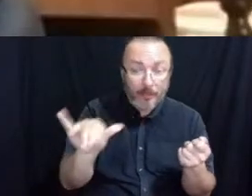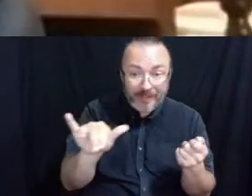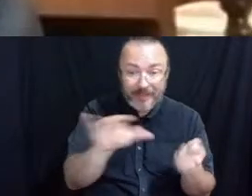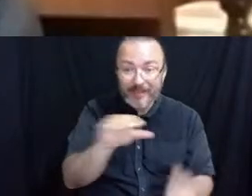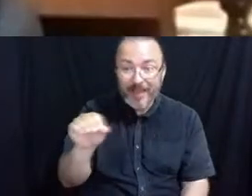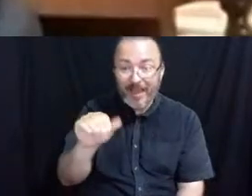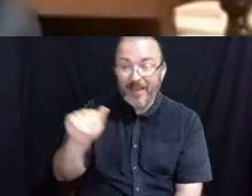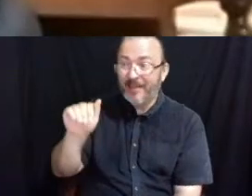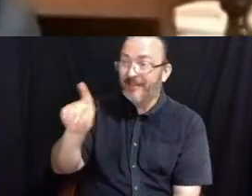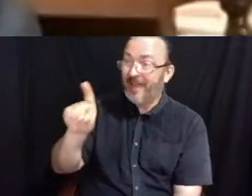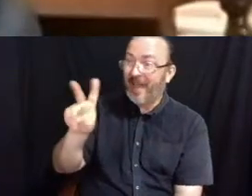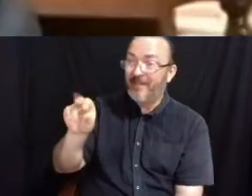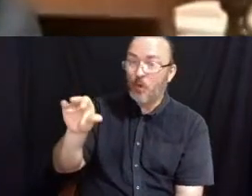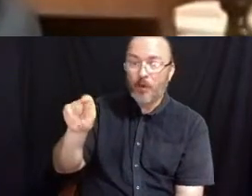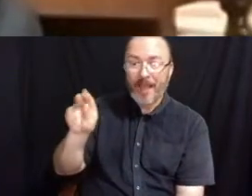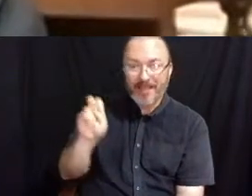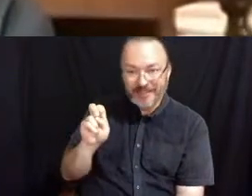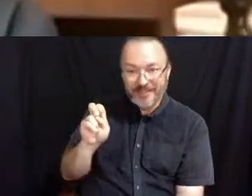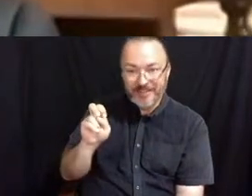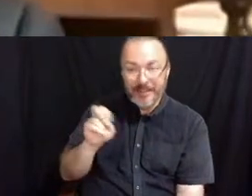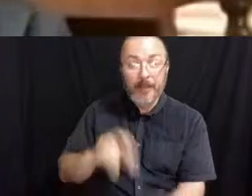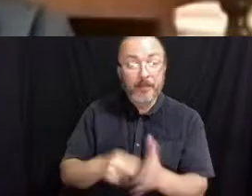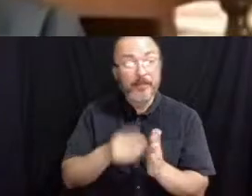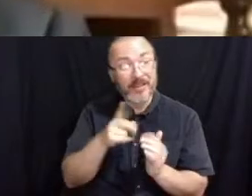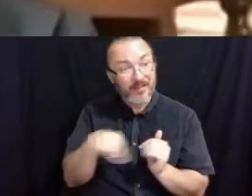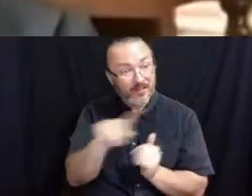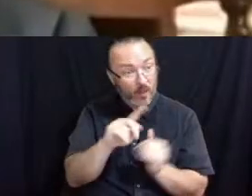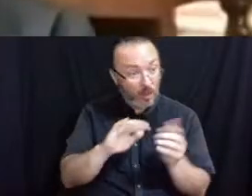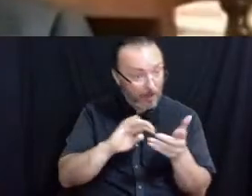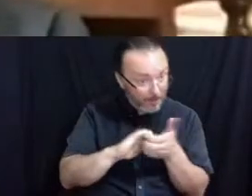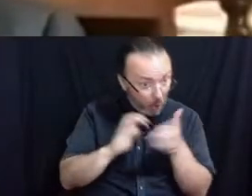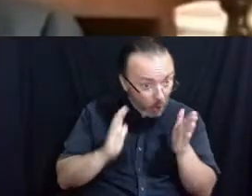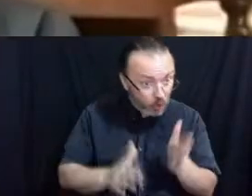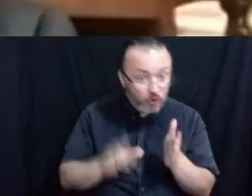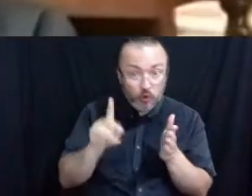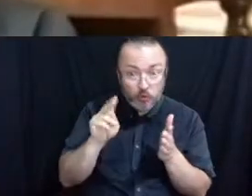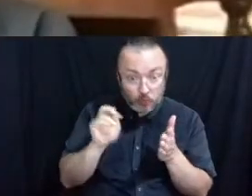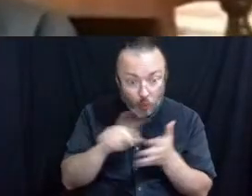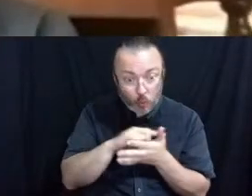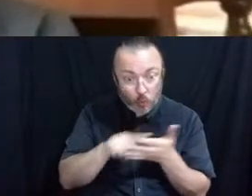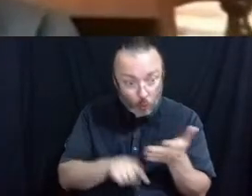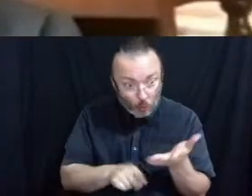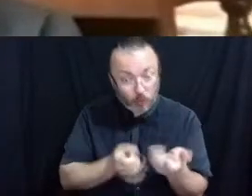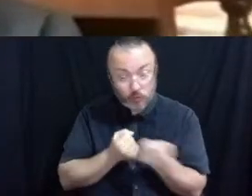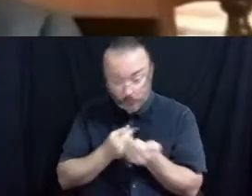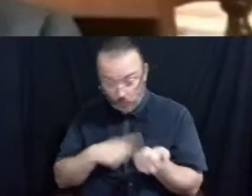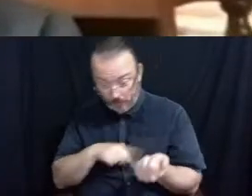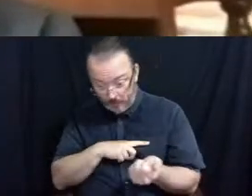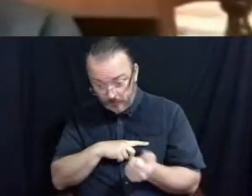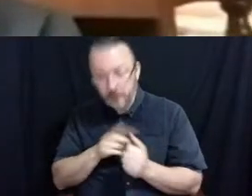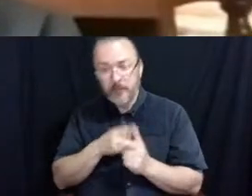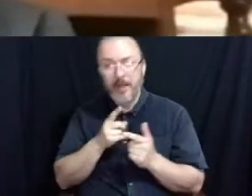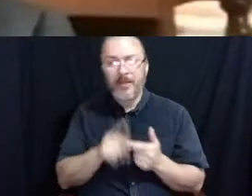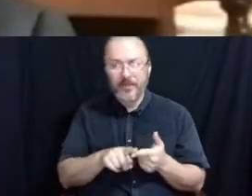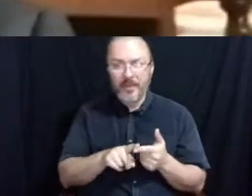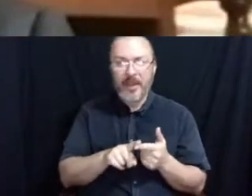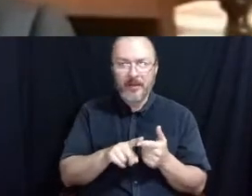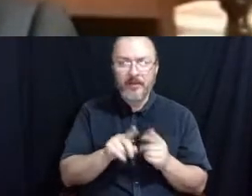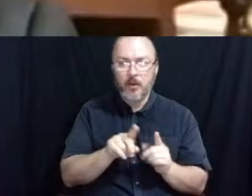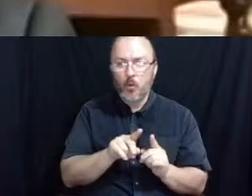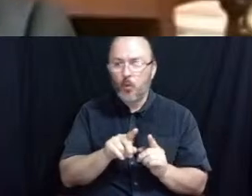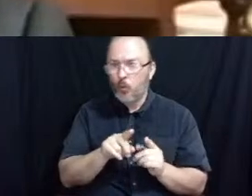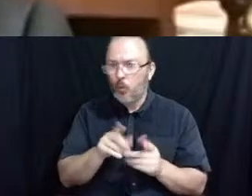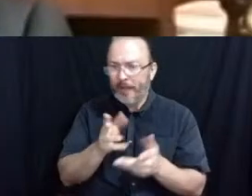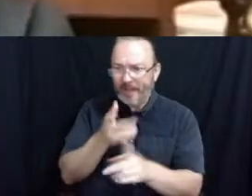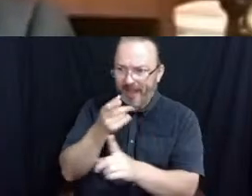exercer des pressions, faire du lobbying pour que les donateurs et partenaires soient solidaires de notre action.